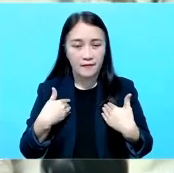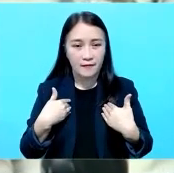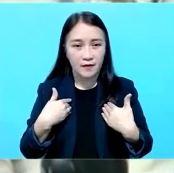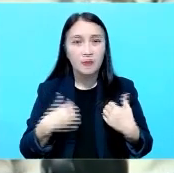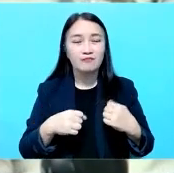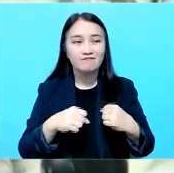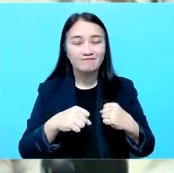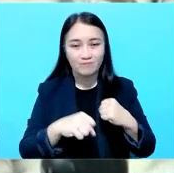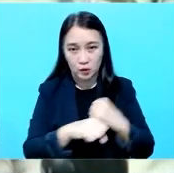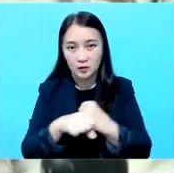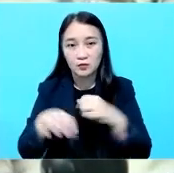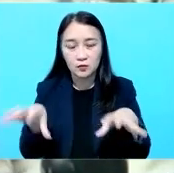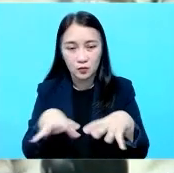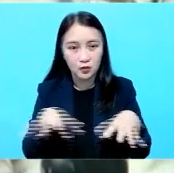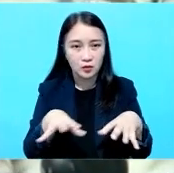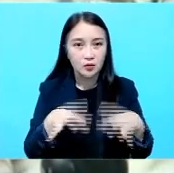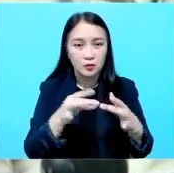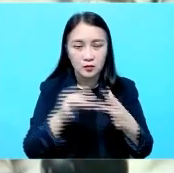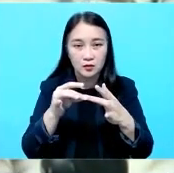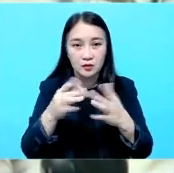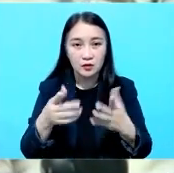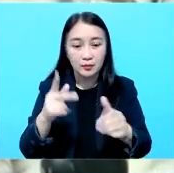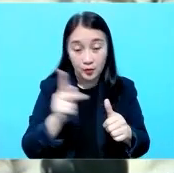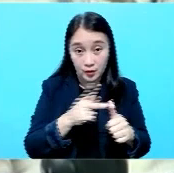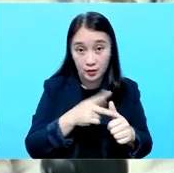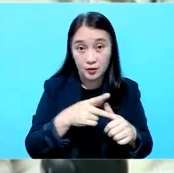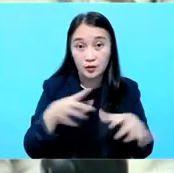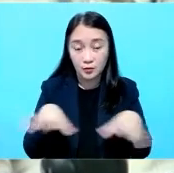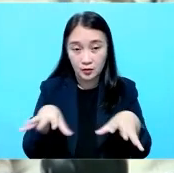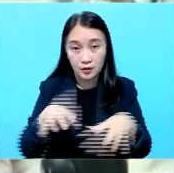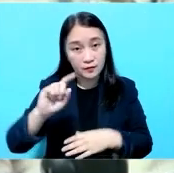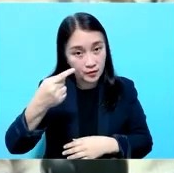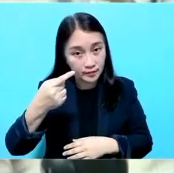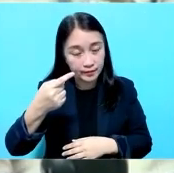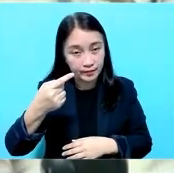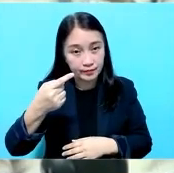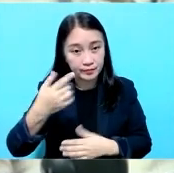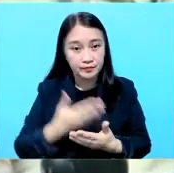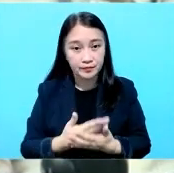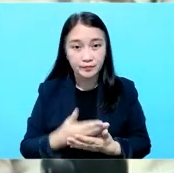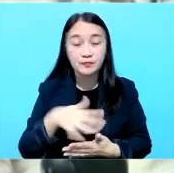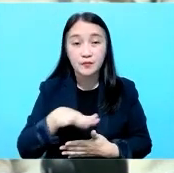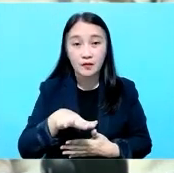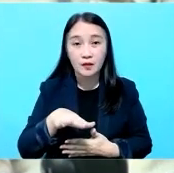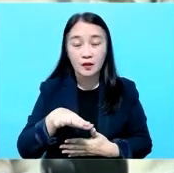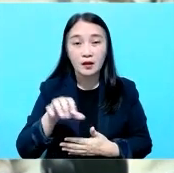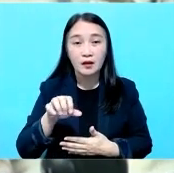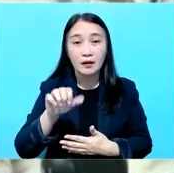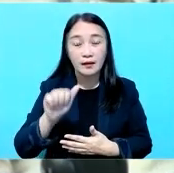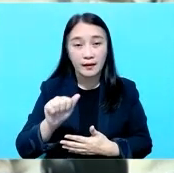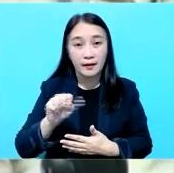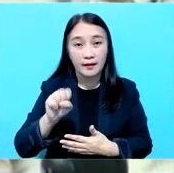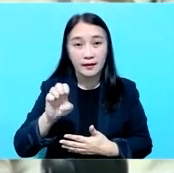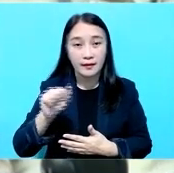these following priority areas. First, ASEAN should uphold international law